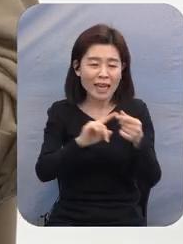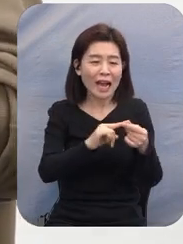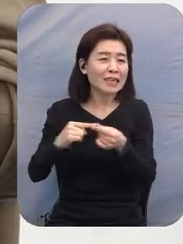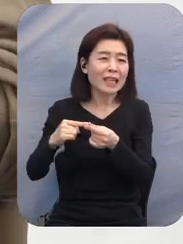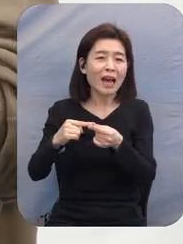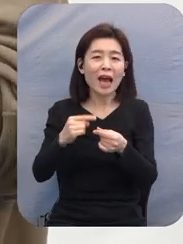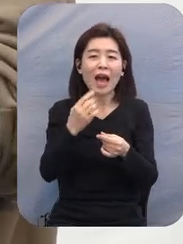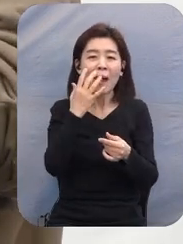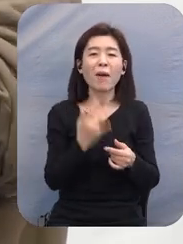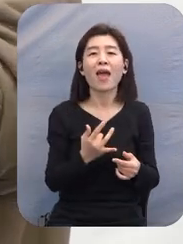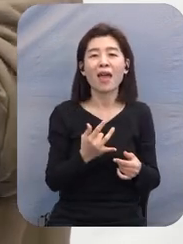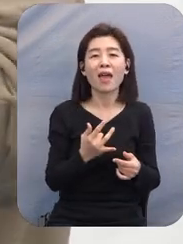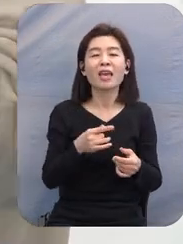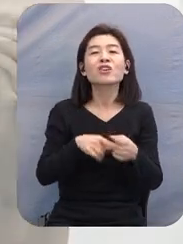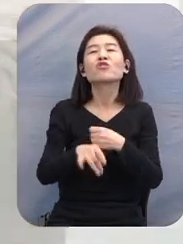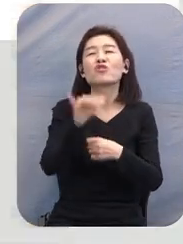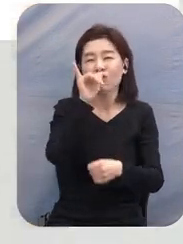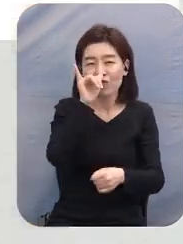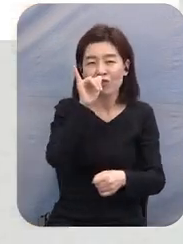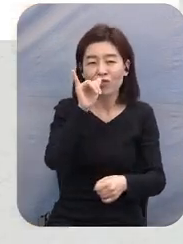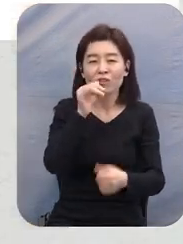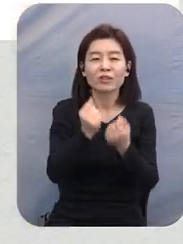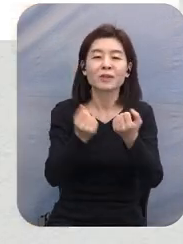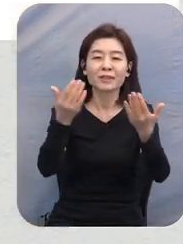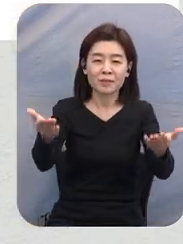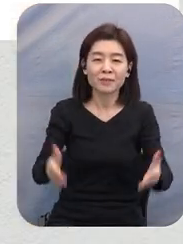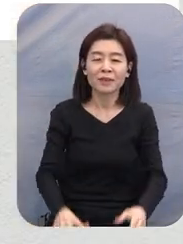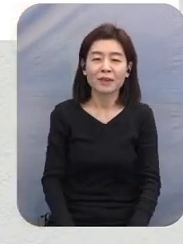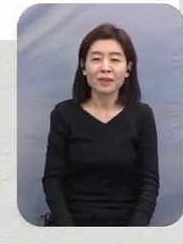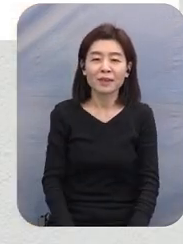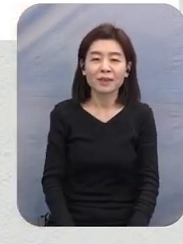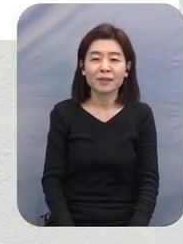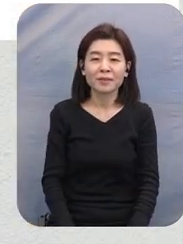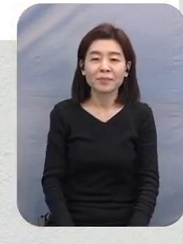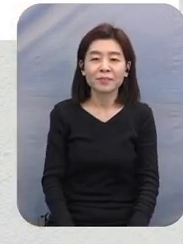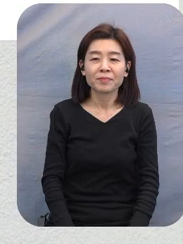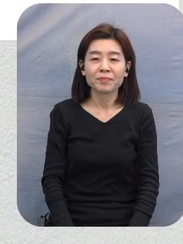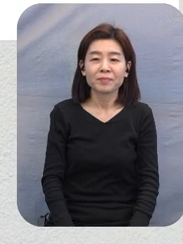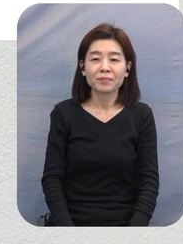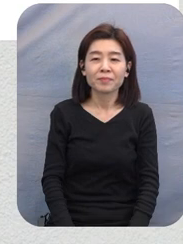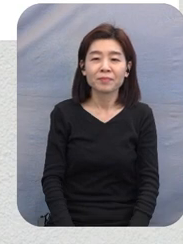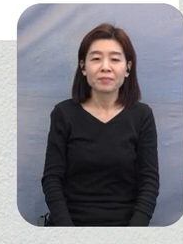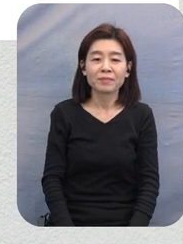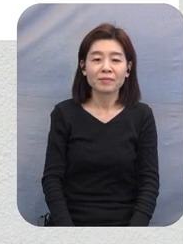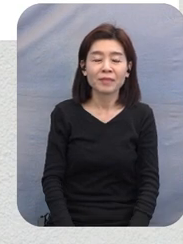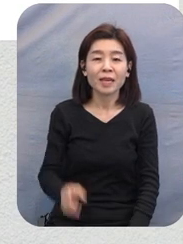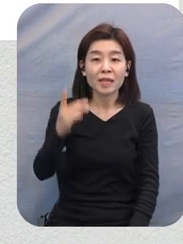있어요. 그런 얘기 좀 해보겠습니다. 자, 넘겨볼까요? 가기도 전에